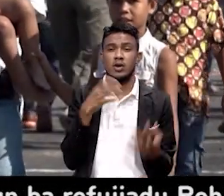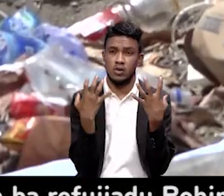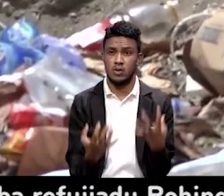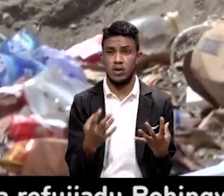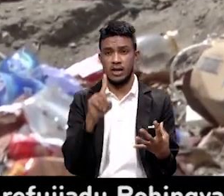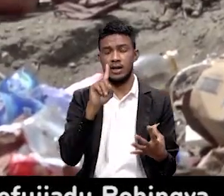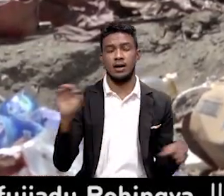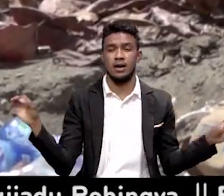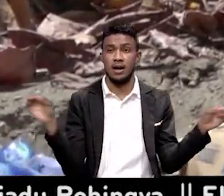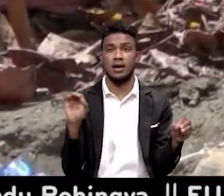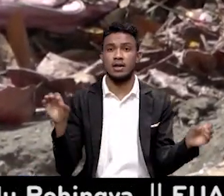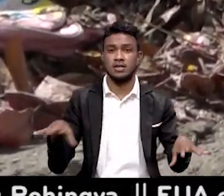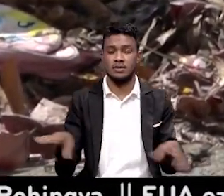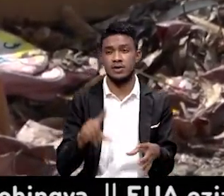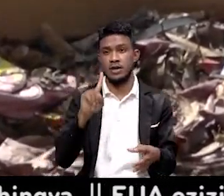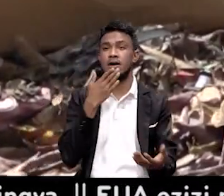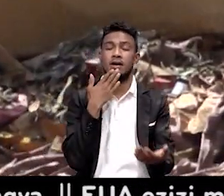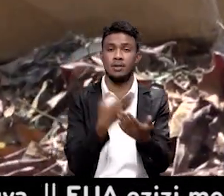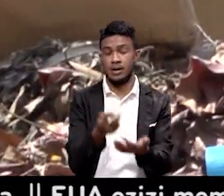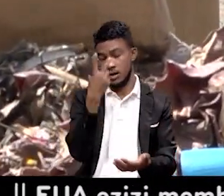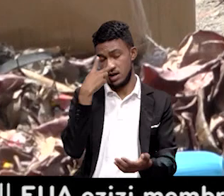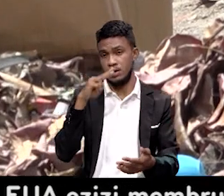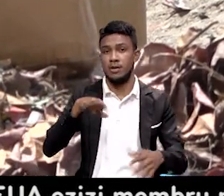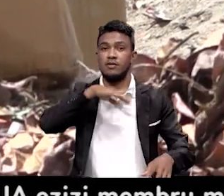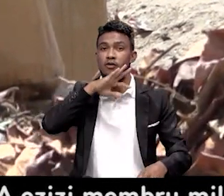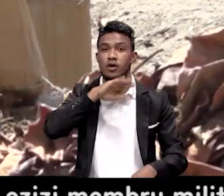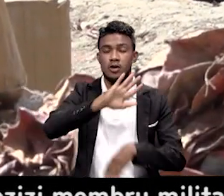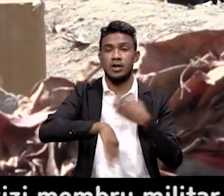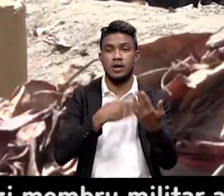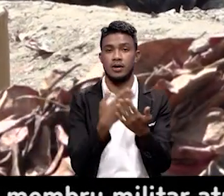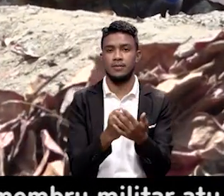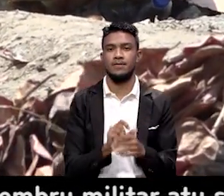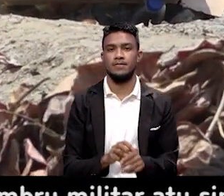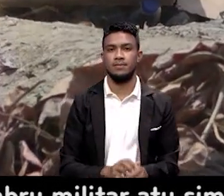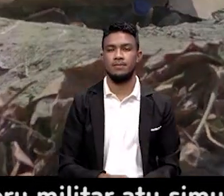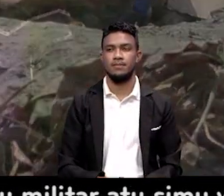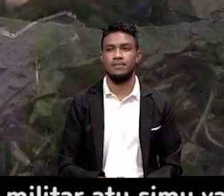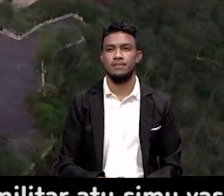zestaun nebe adekuadu hodi hare lisu hirakne.